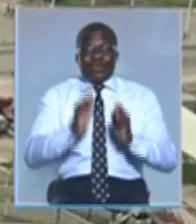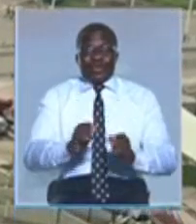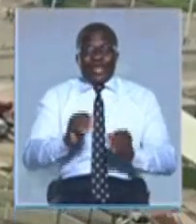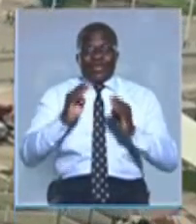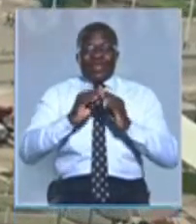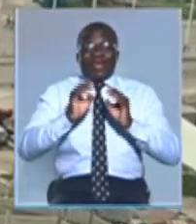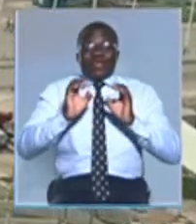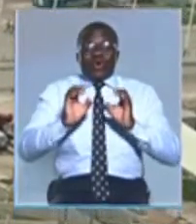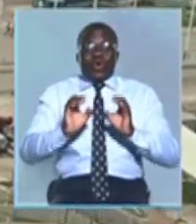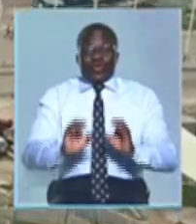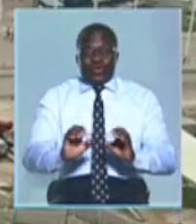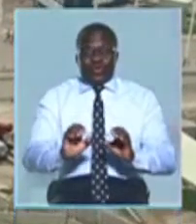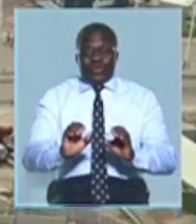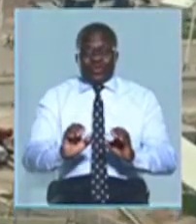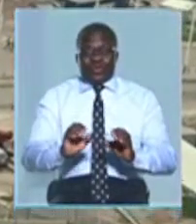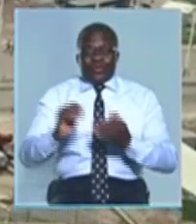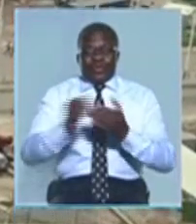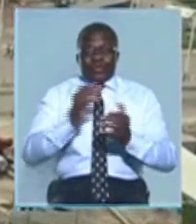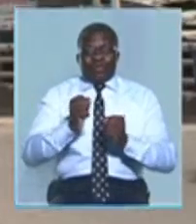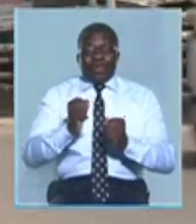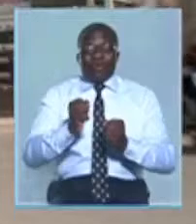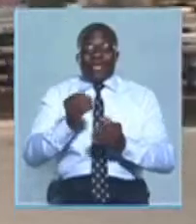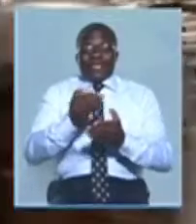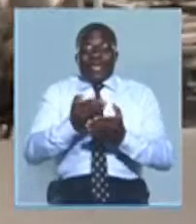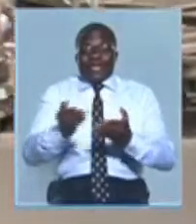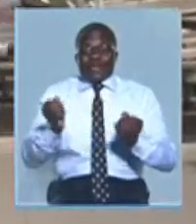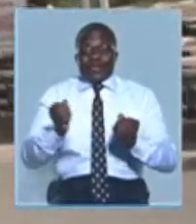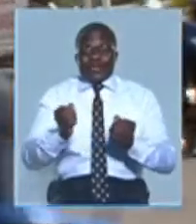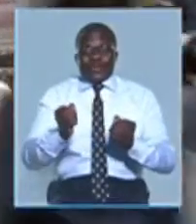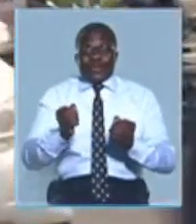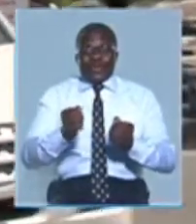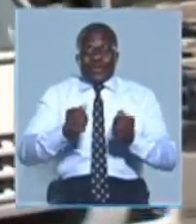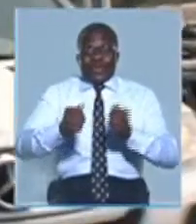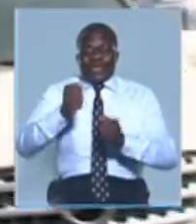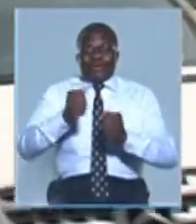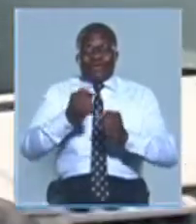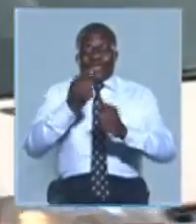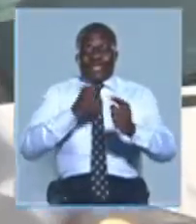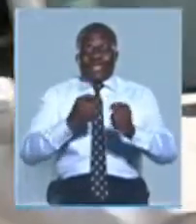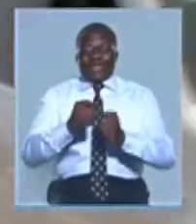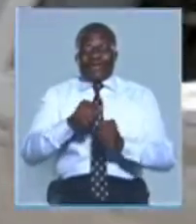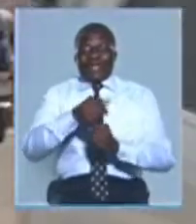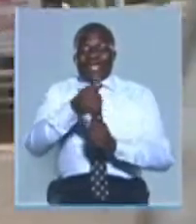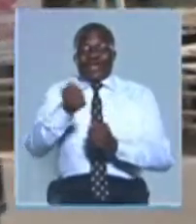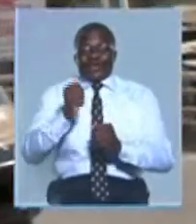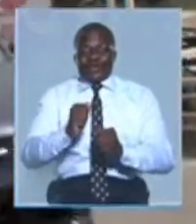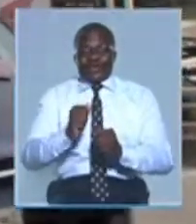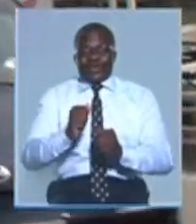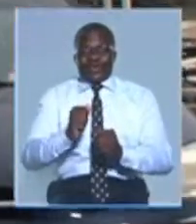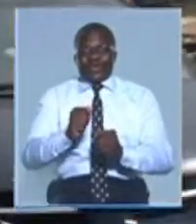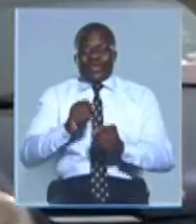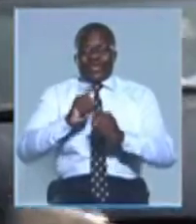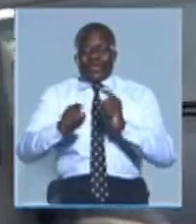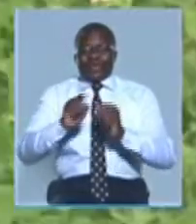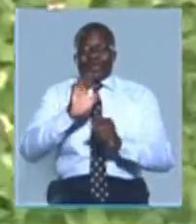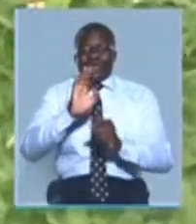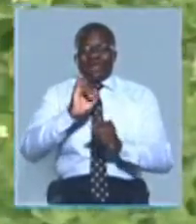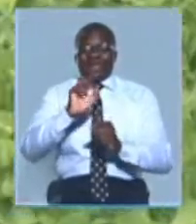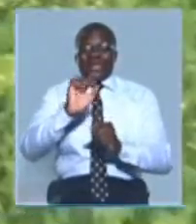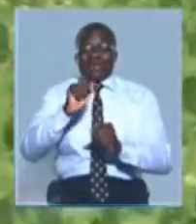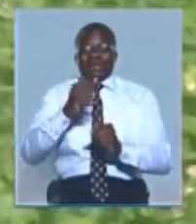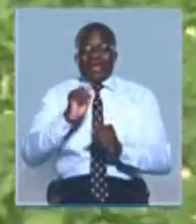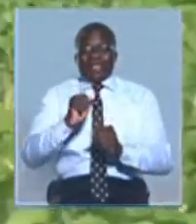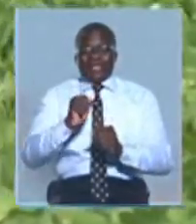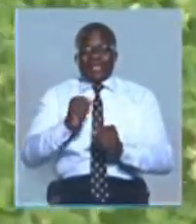ville de Cotonou. Malgré le tintamarre des véhicules provenant de l'ouvrage de franchissement de Fifadji,